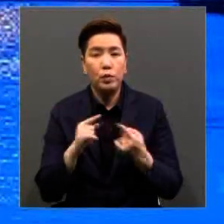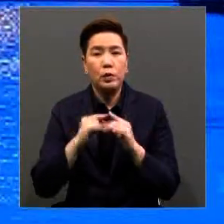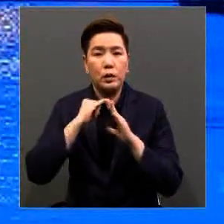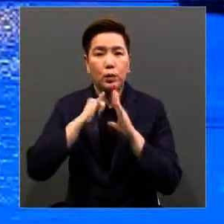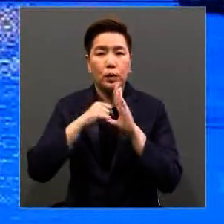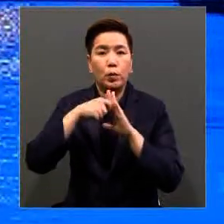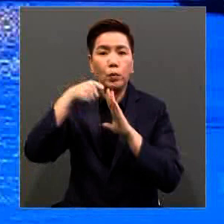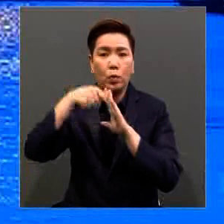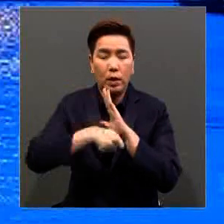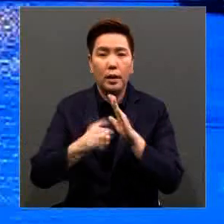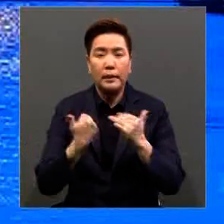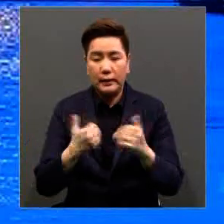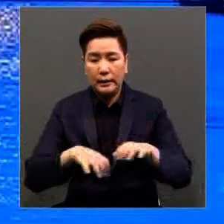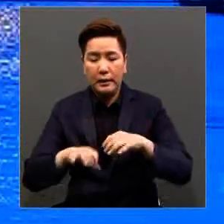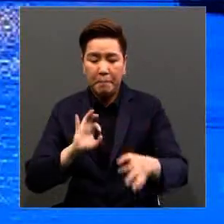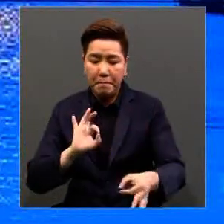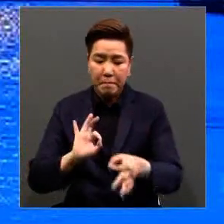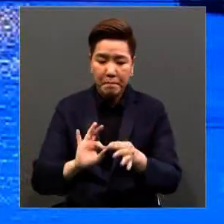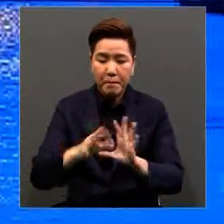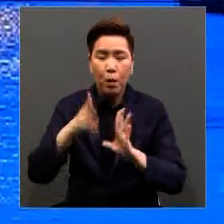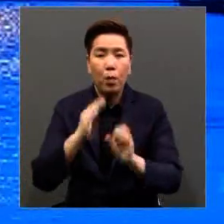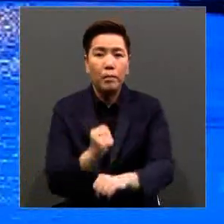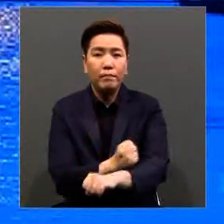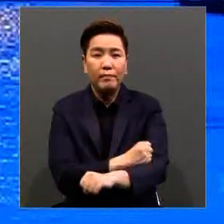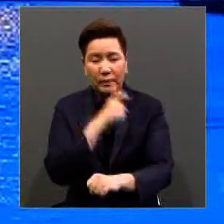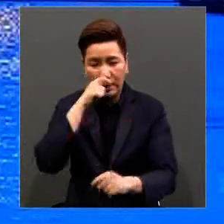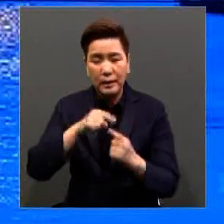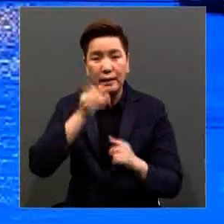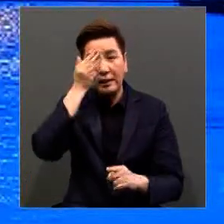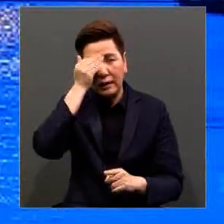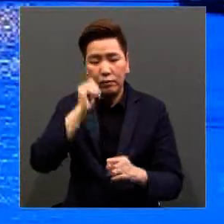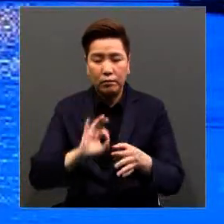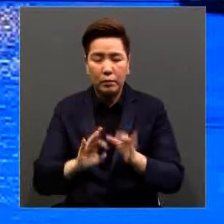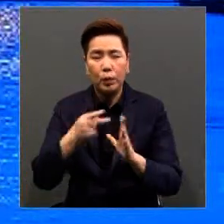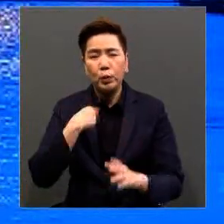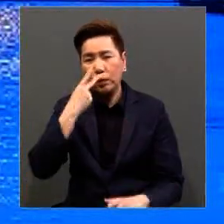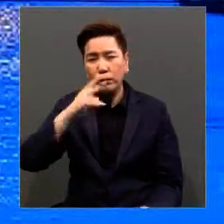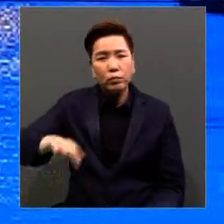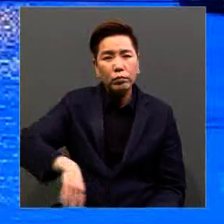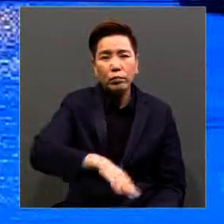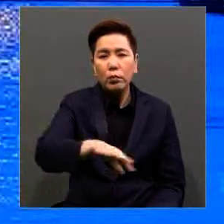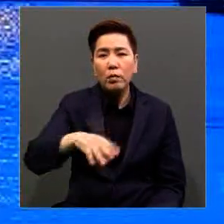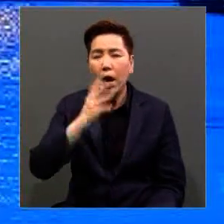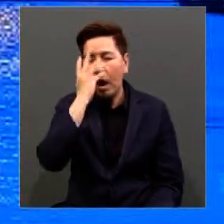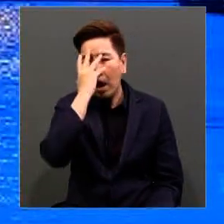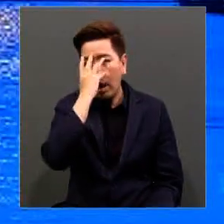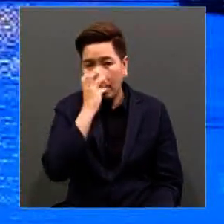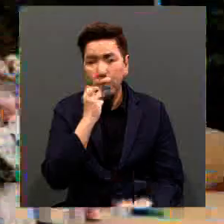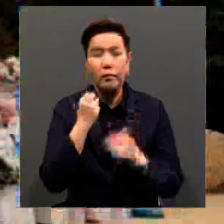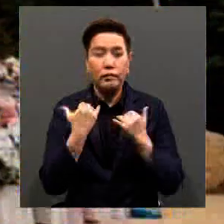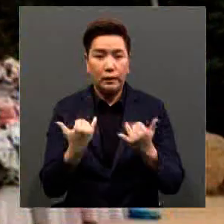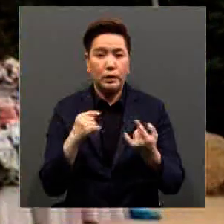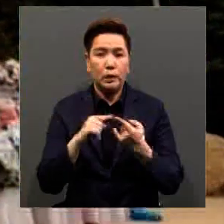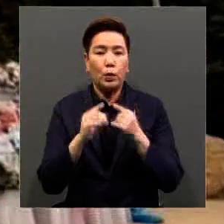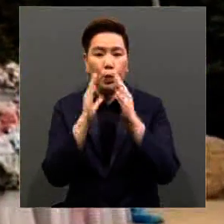จังหวัดนครราชสีมาก็ได้มีการจัดงานชาปนกิจศพแรงงานไทยจากอิสราเอลบรรยากาศก็เป็นไปด้วยความโศกเศร้าครับ